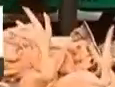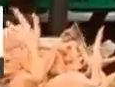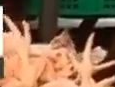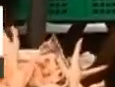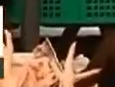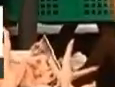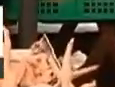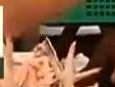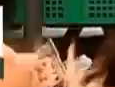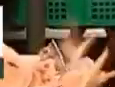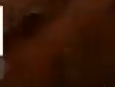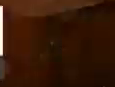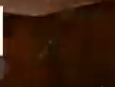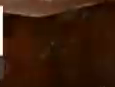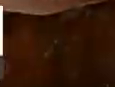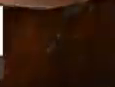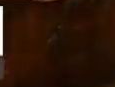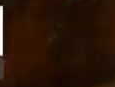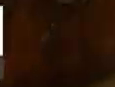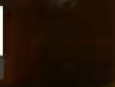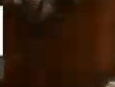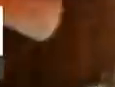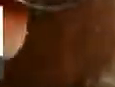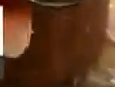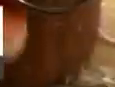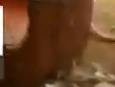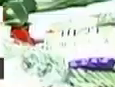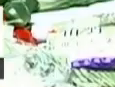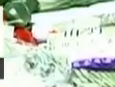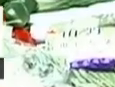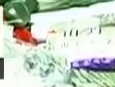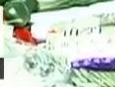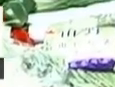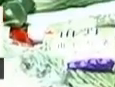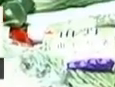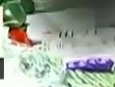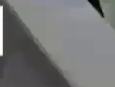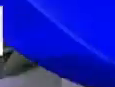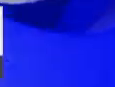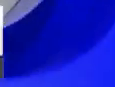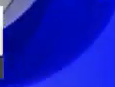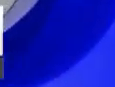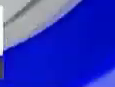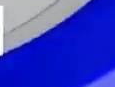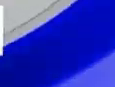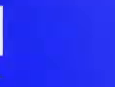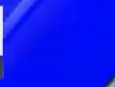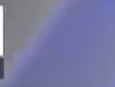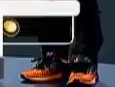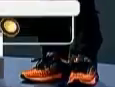Akta Kawalan Harga dan Anti Pencatutan 2011 dipinda.